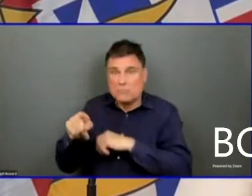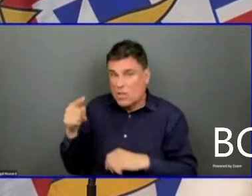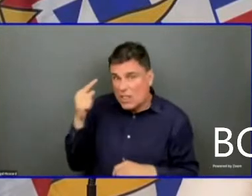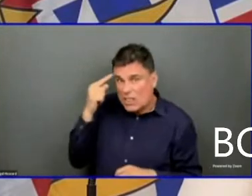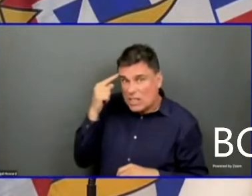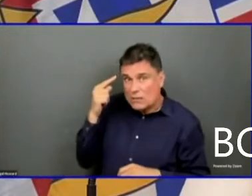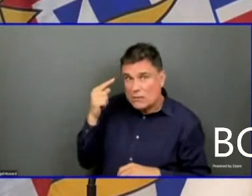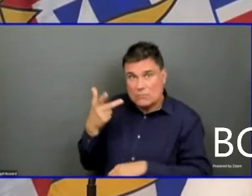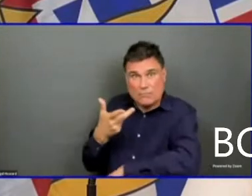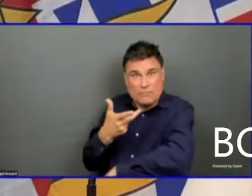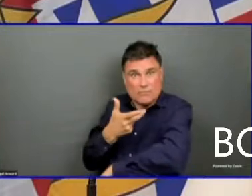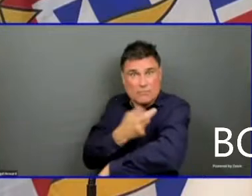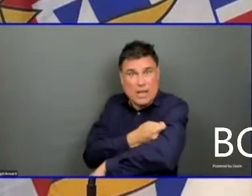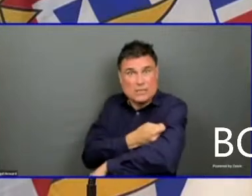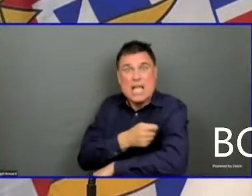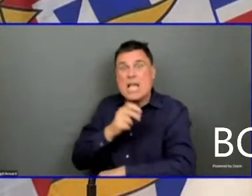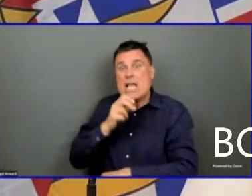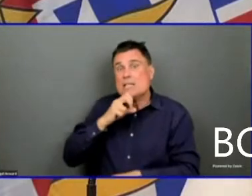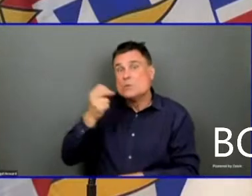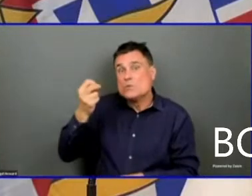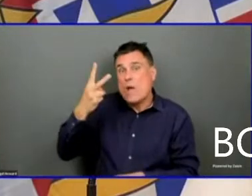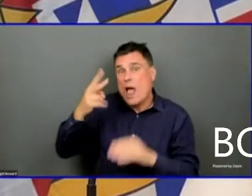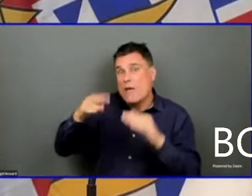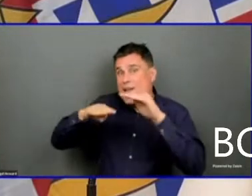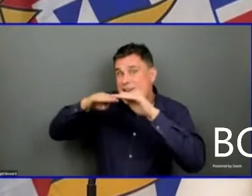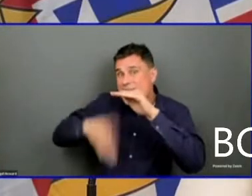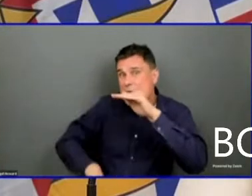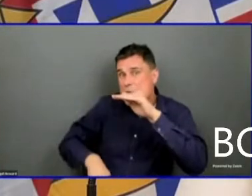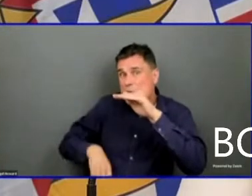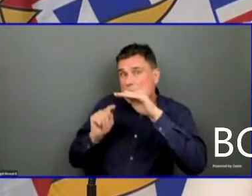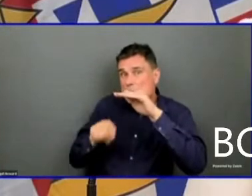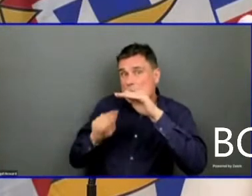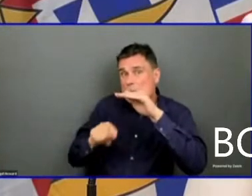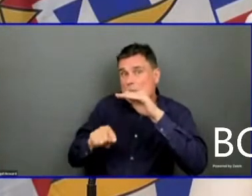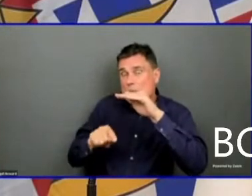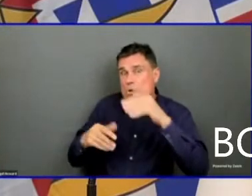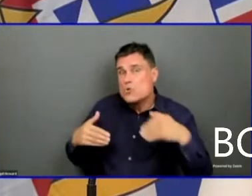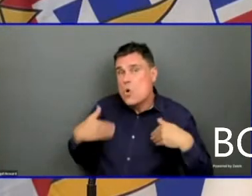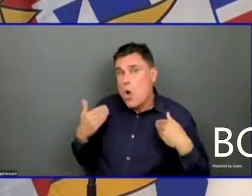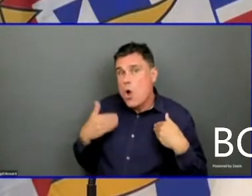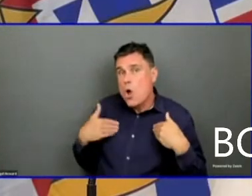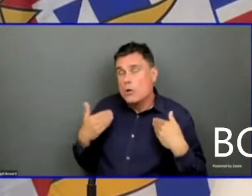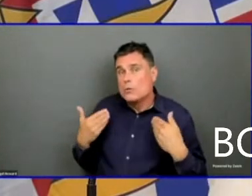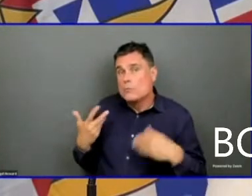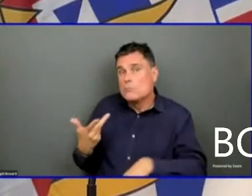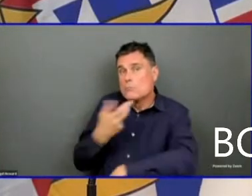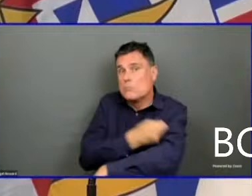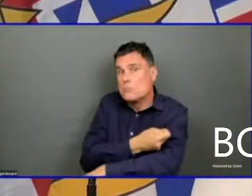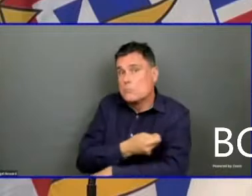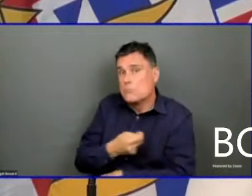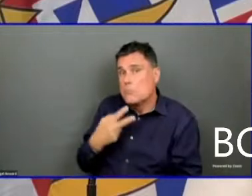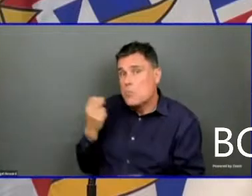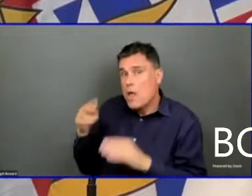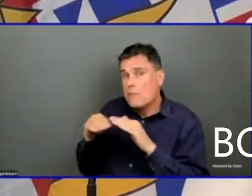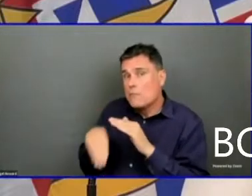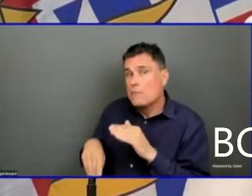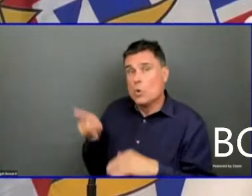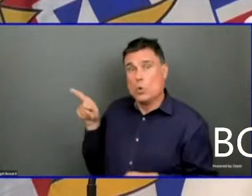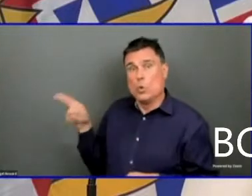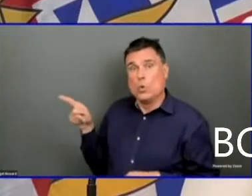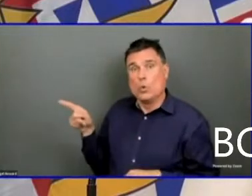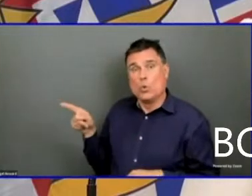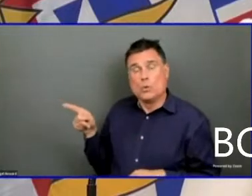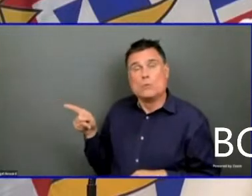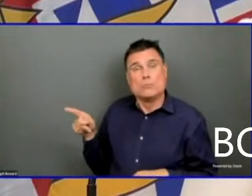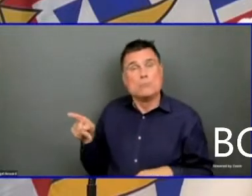wave happens, 那么这位记者问的就是说，12岁以下儿童的接种的问题来应对第四